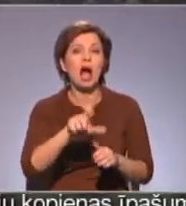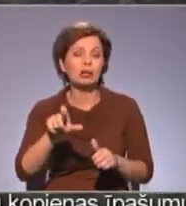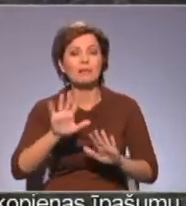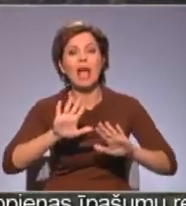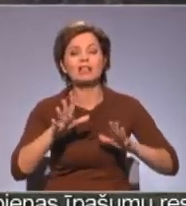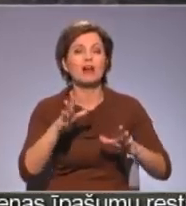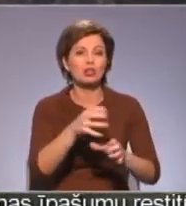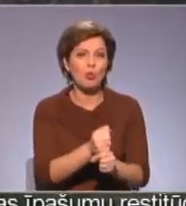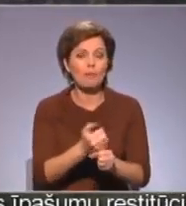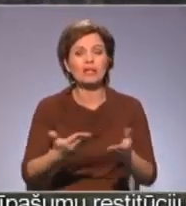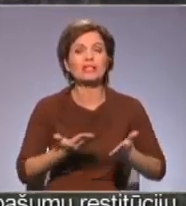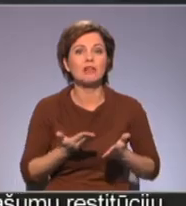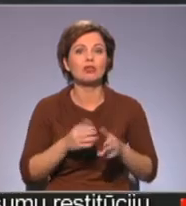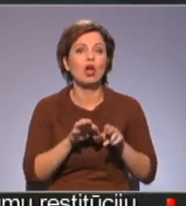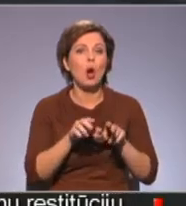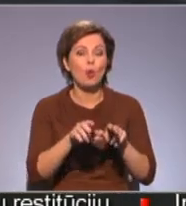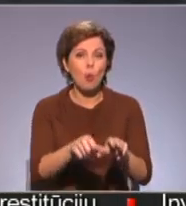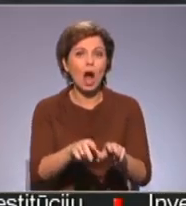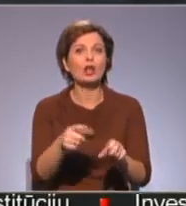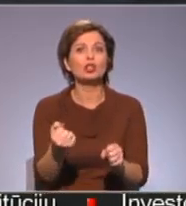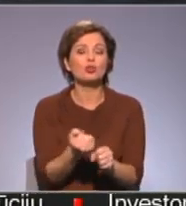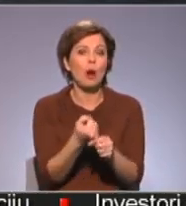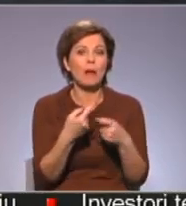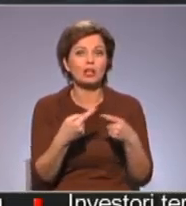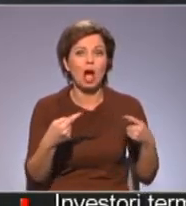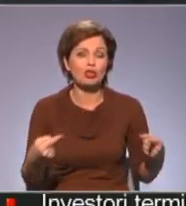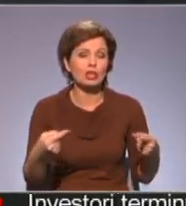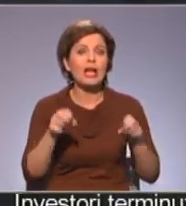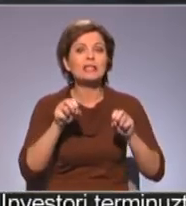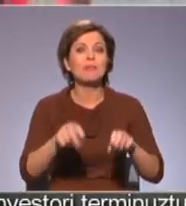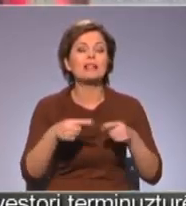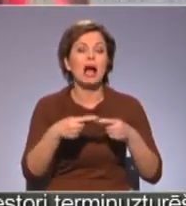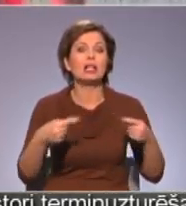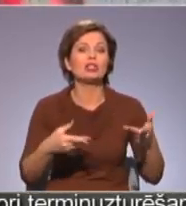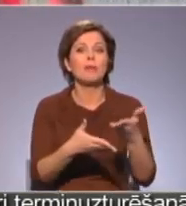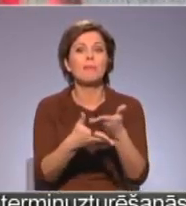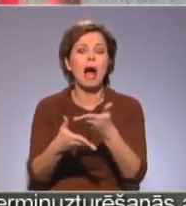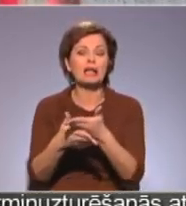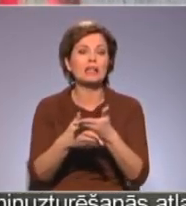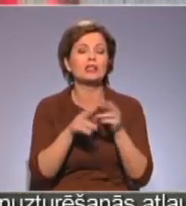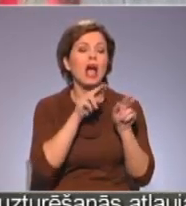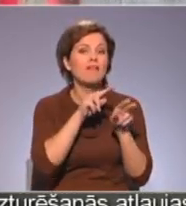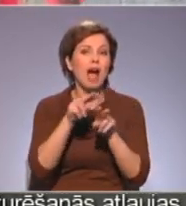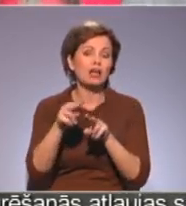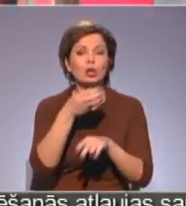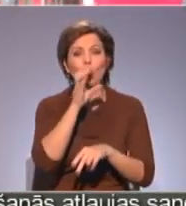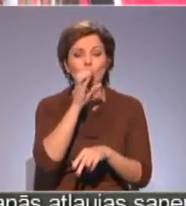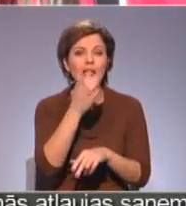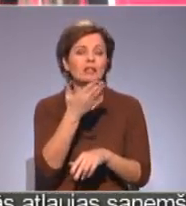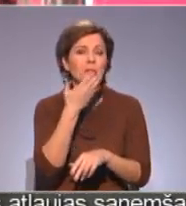notvert ūdenī dzīvojošos kukainīšus. Tomēr ar dažādu speciālu instrumentu palīdzību tika vērota ūdens smarža un